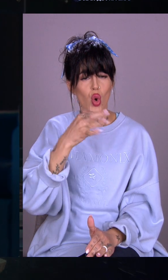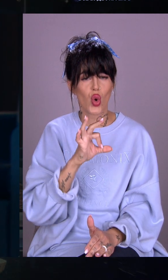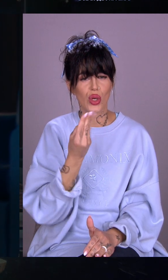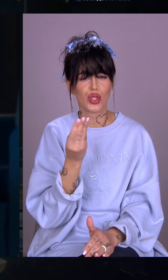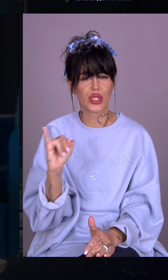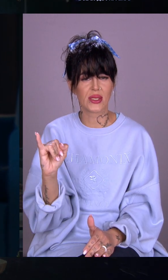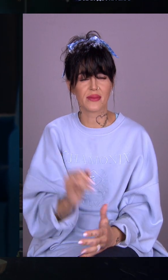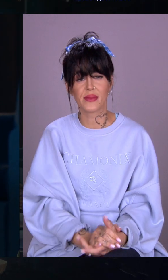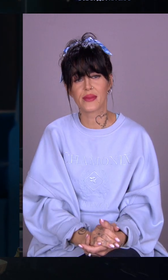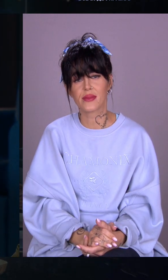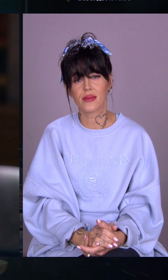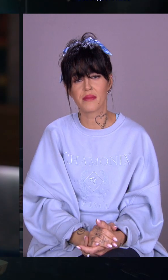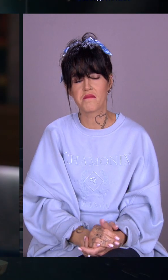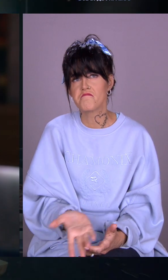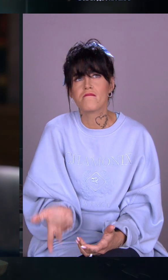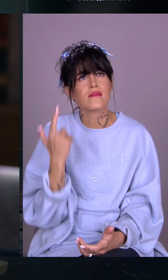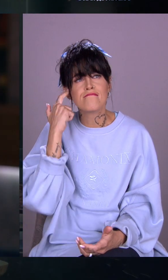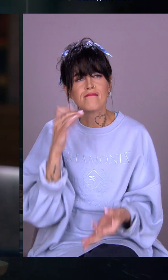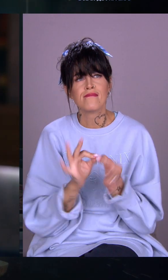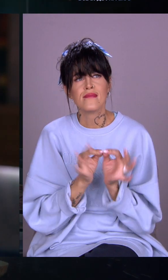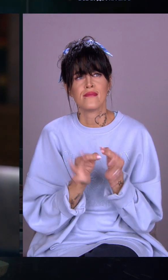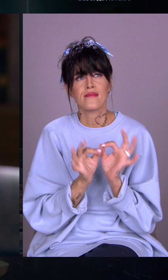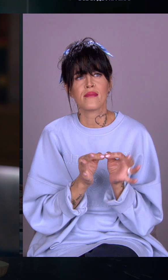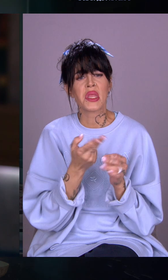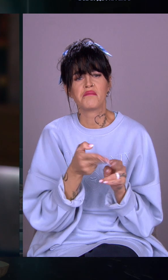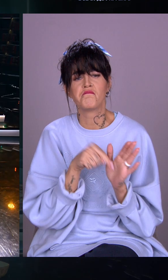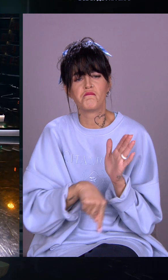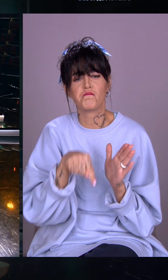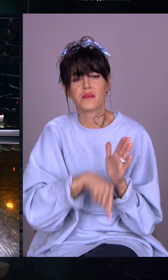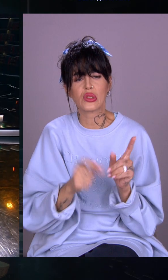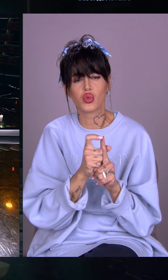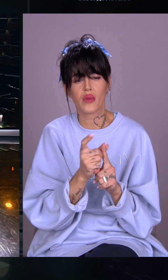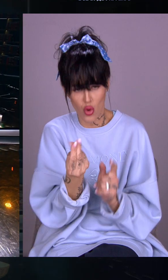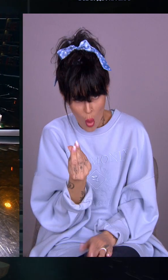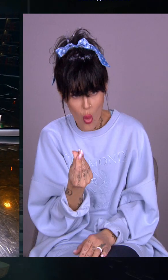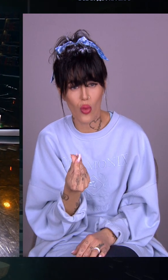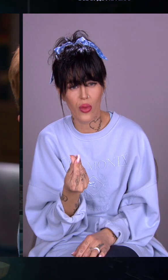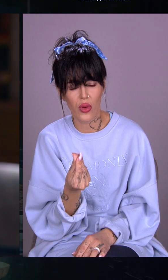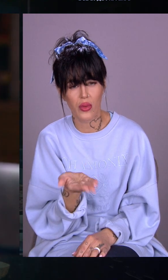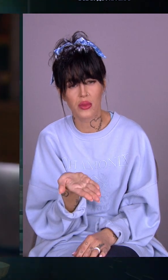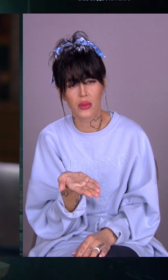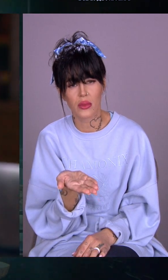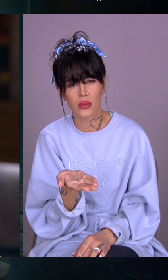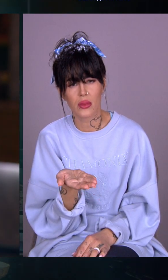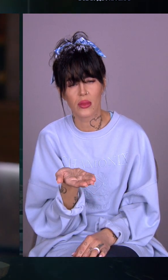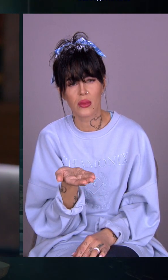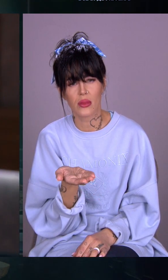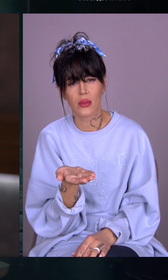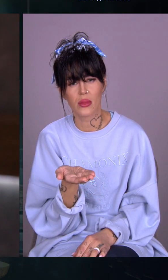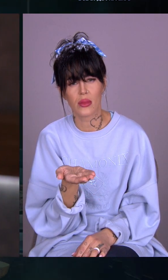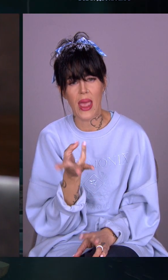горгоші? Горгоші, горгона, що? Я не знаю просто навіть, що. Горгоші. Гроші. Ти що з Одещини? Що? А, на